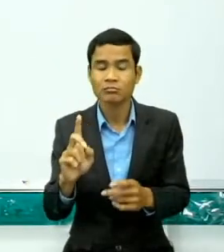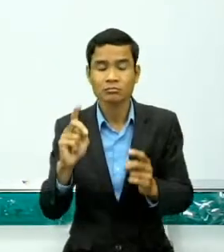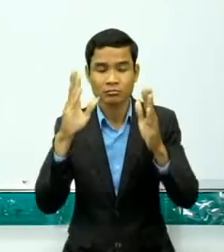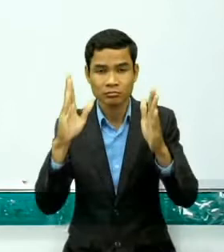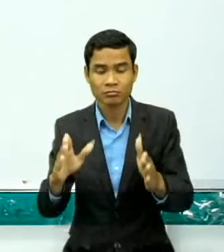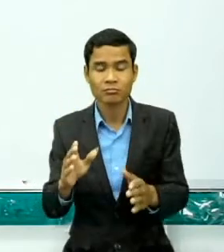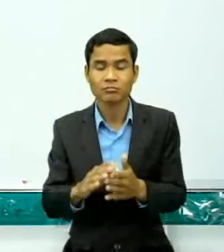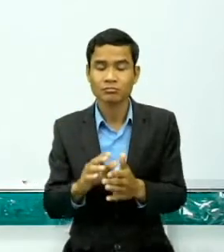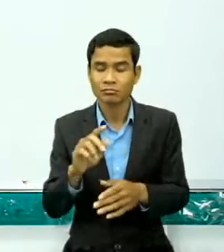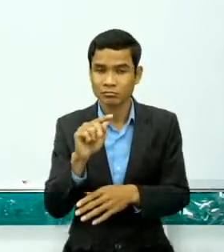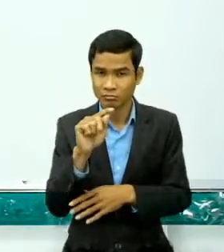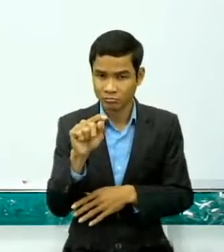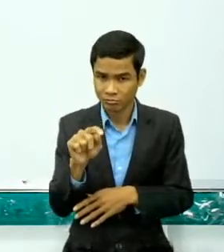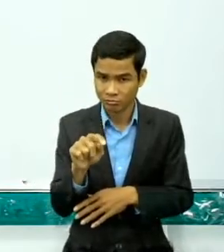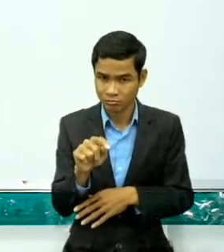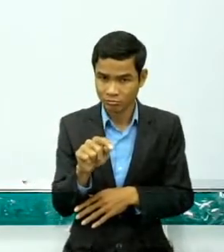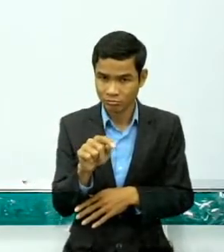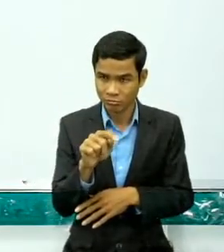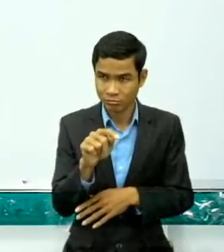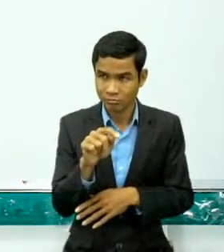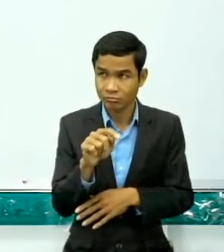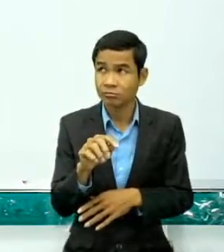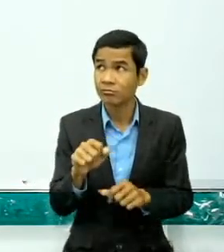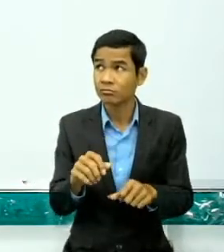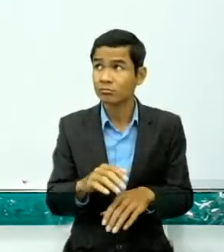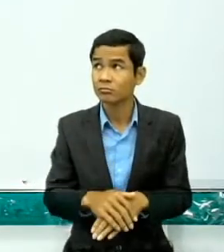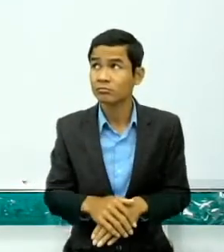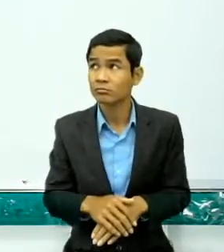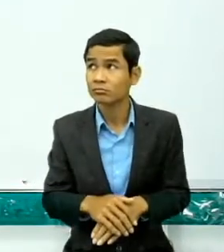ងចាកូនមើលមកក្តារខៀន